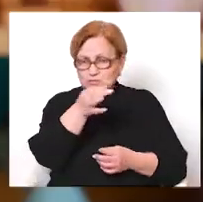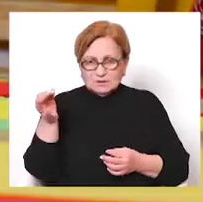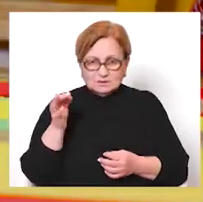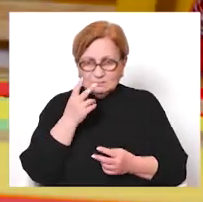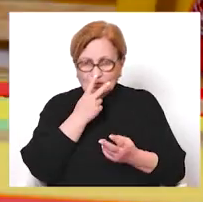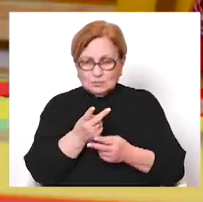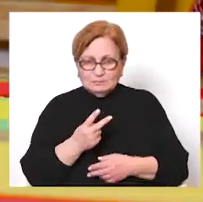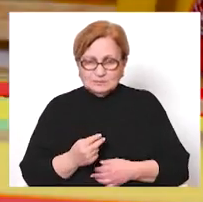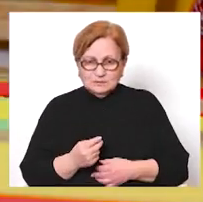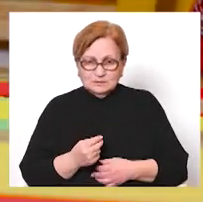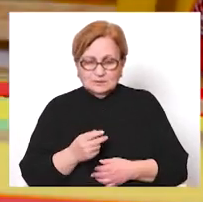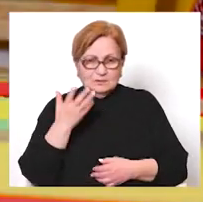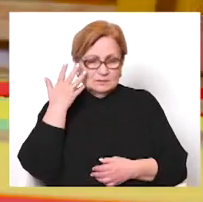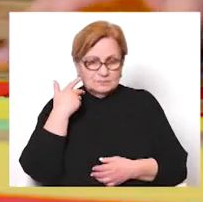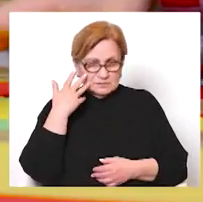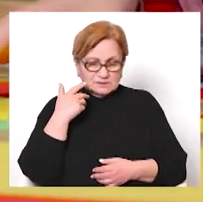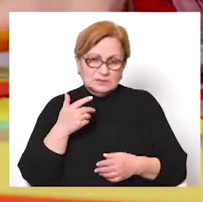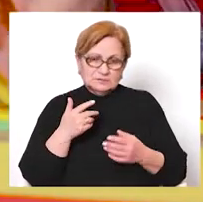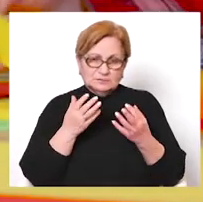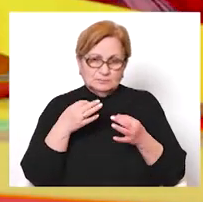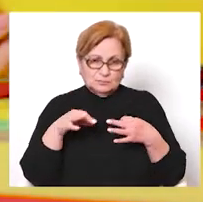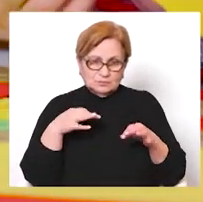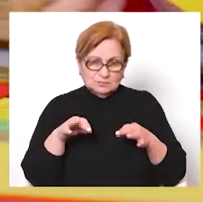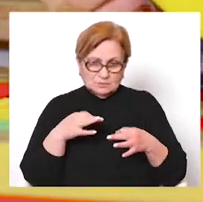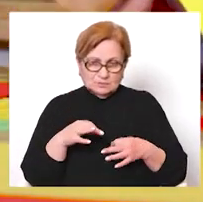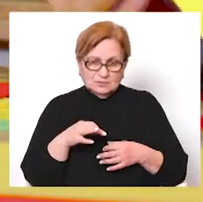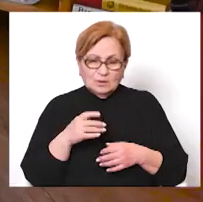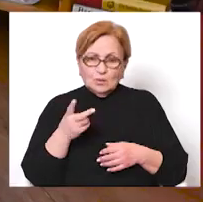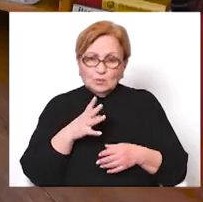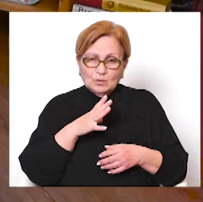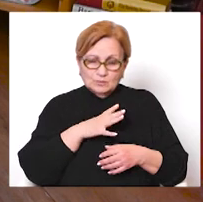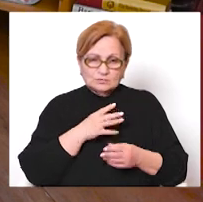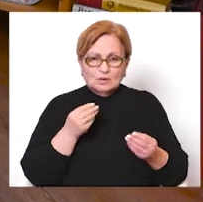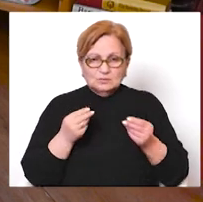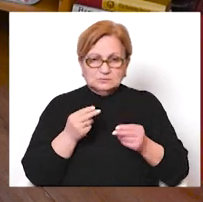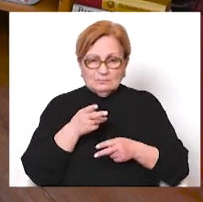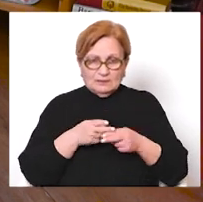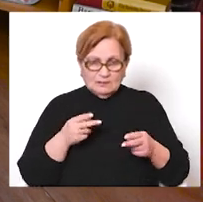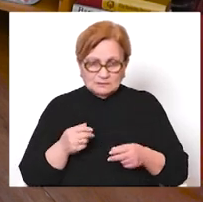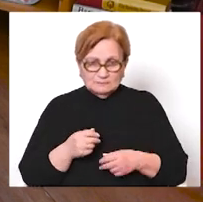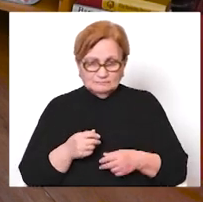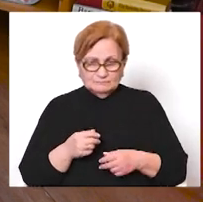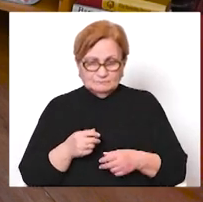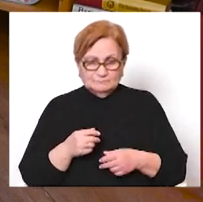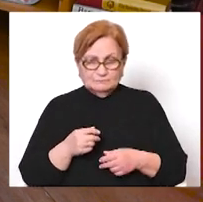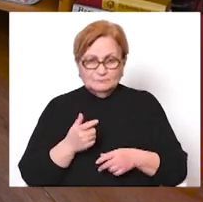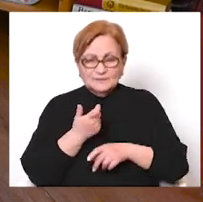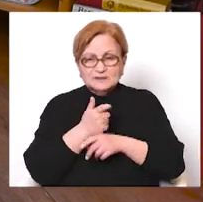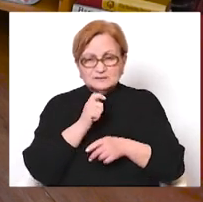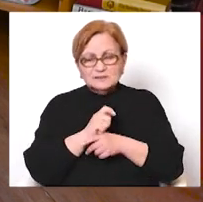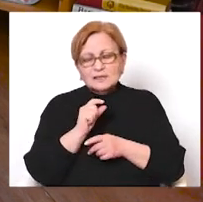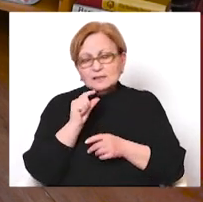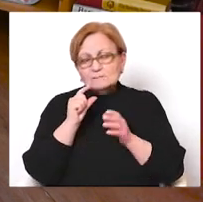მაყურებლებს. ფერადი ფურცლები. ფერადი ფურცელი უნდა იყოს ცოტა მყარი, ხო? ანუ ესეთი ფერი არ